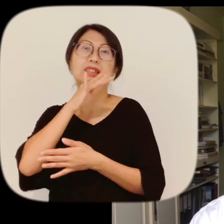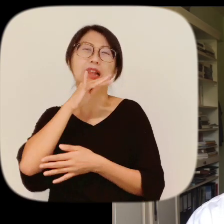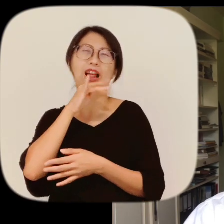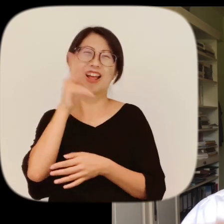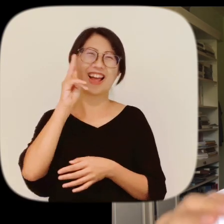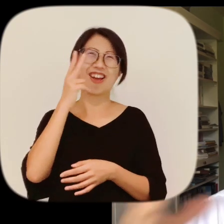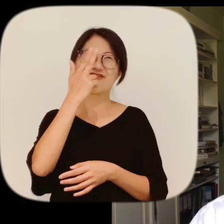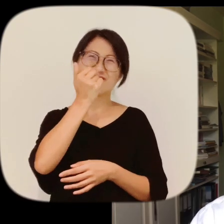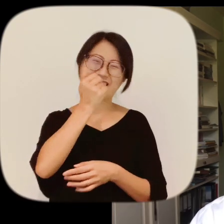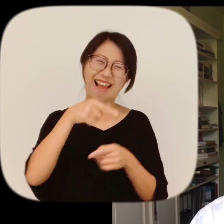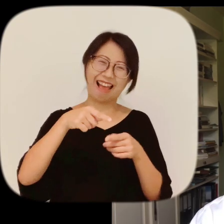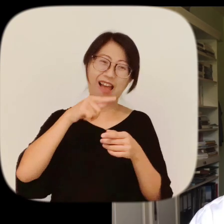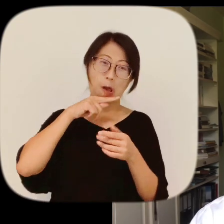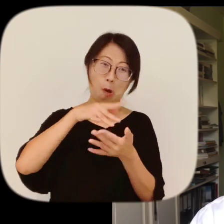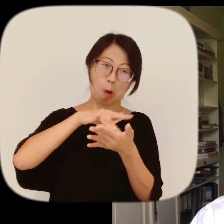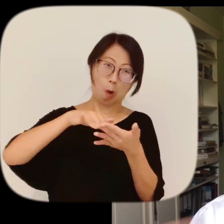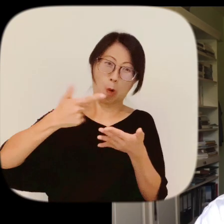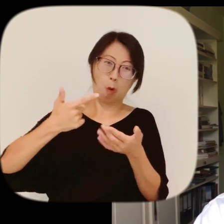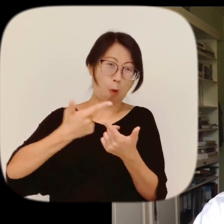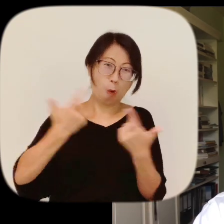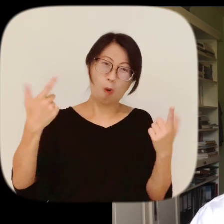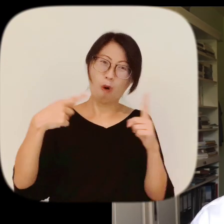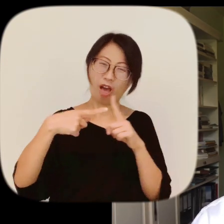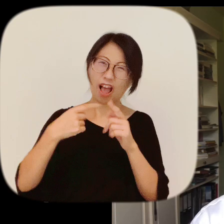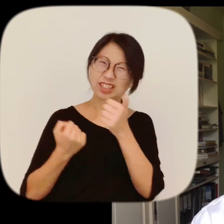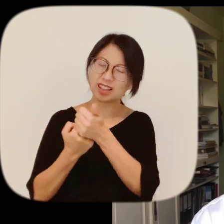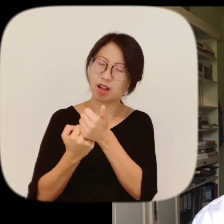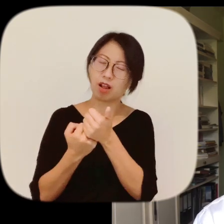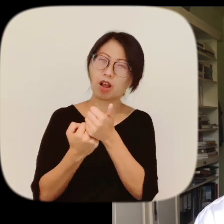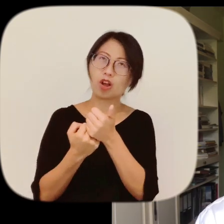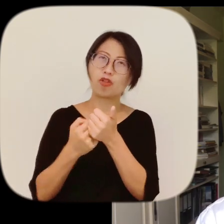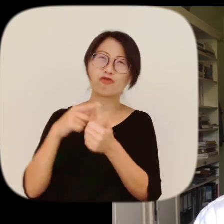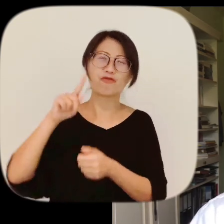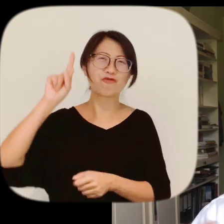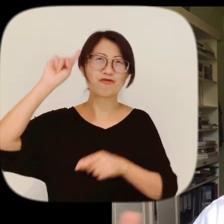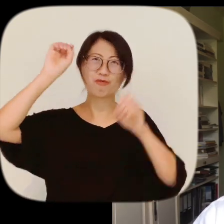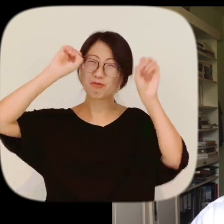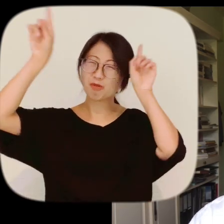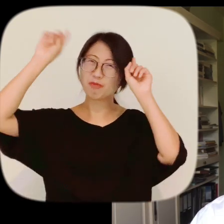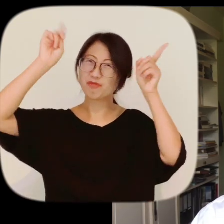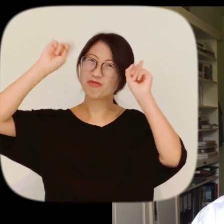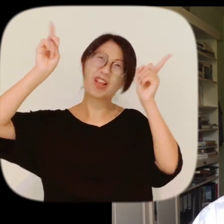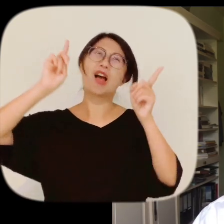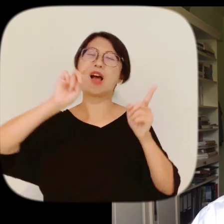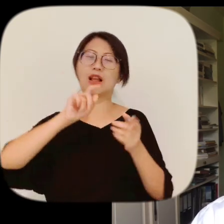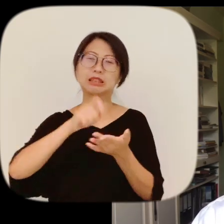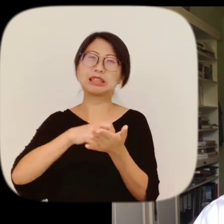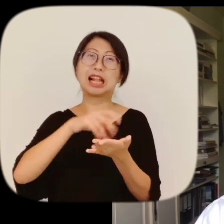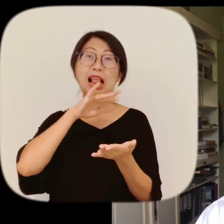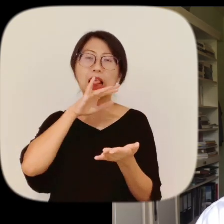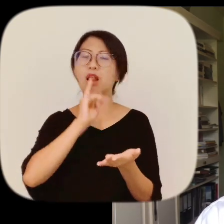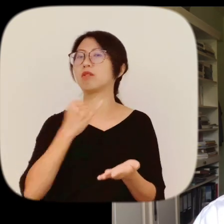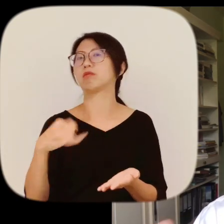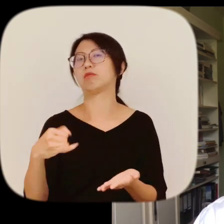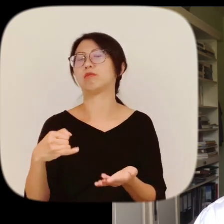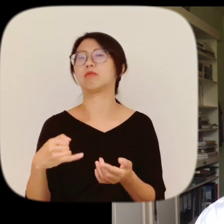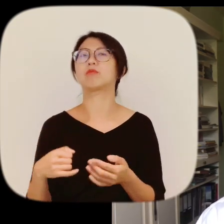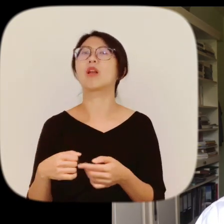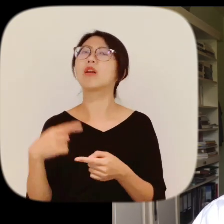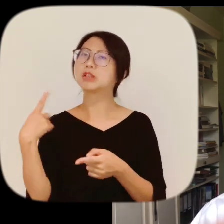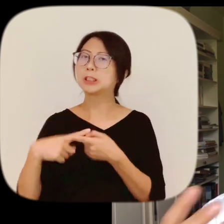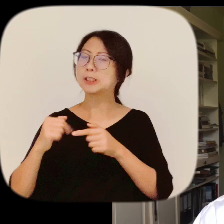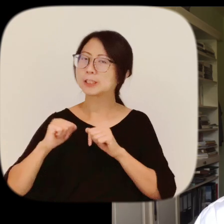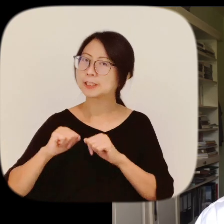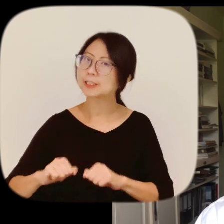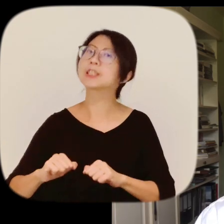字然后呢就弄虚作假那些是没有真正的生命力的没有人再会互相去到去到聊天去讲这件